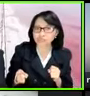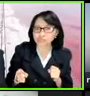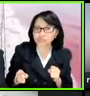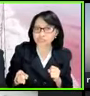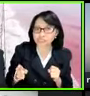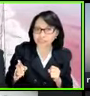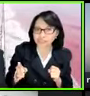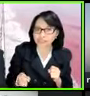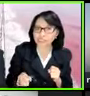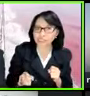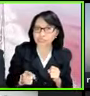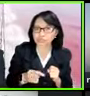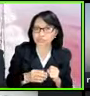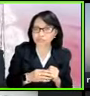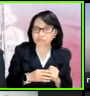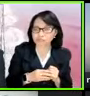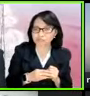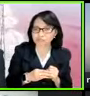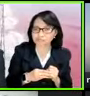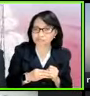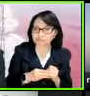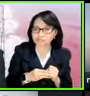Kristus Yesus